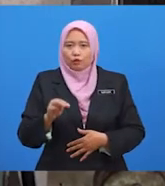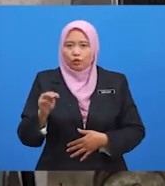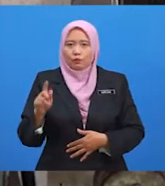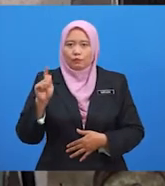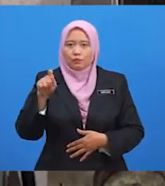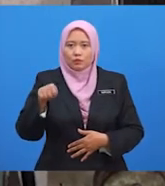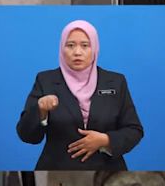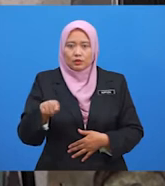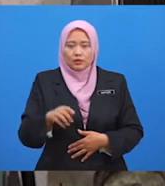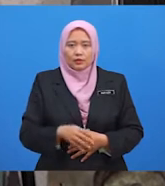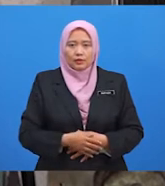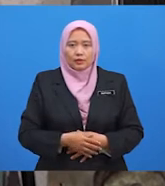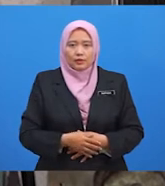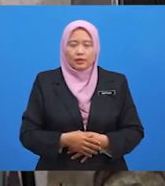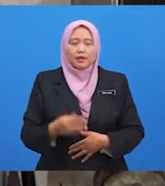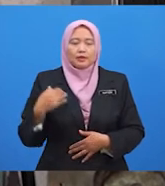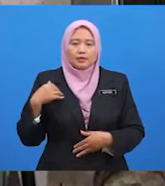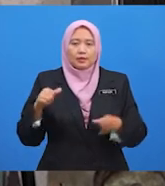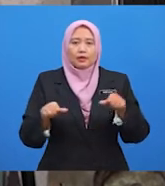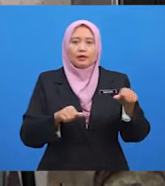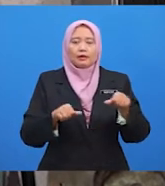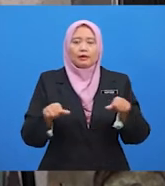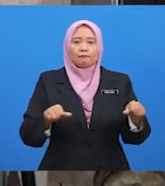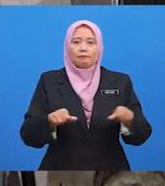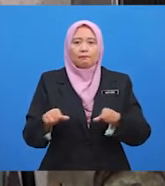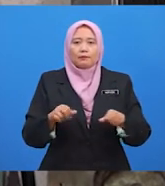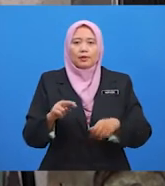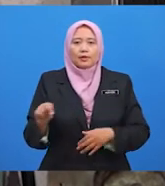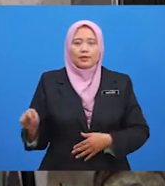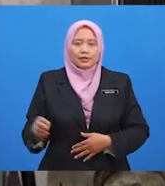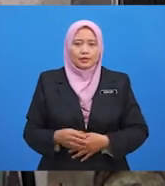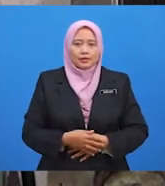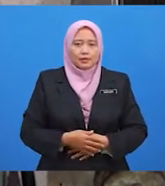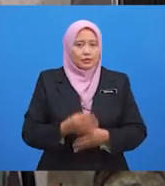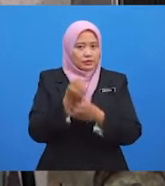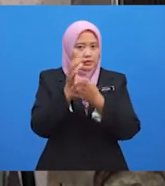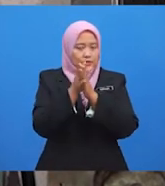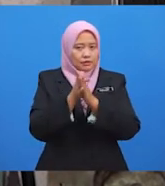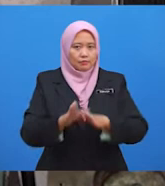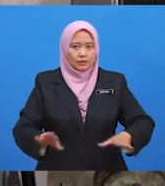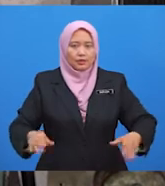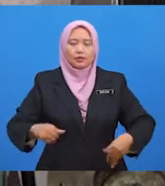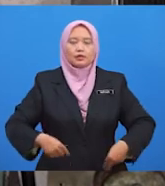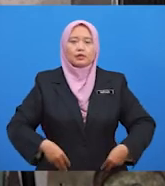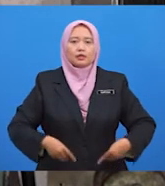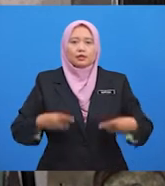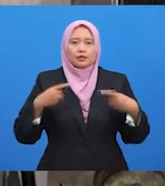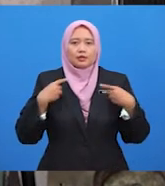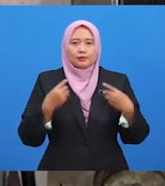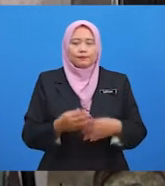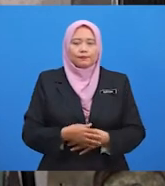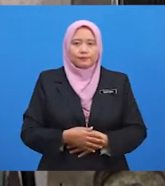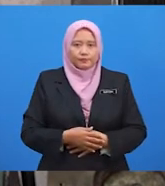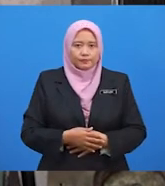perlu mematuhi amalan keselamatan diri, selesakan diri dan pastikan pencahayaan